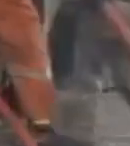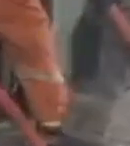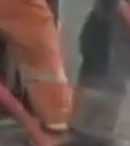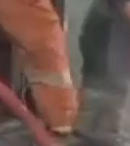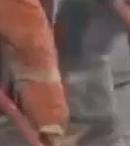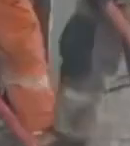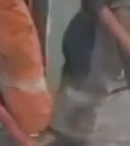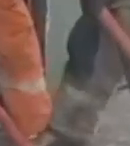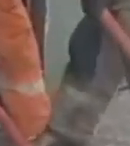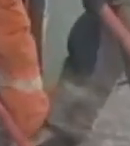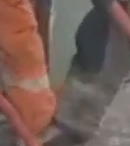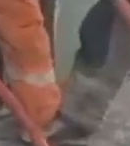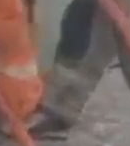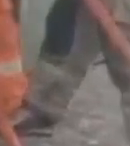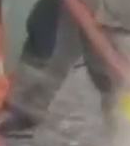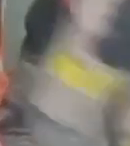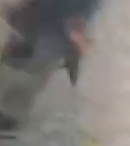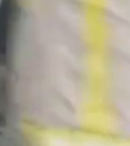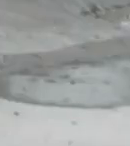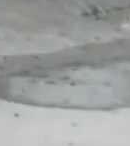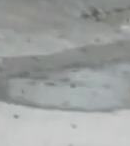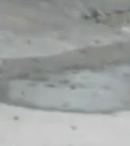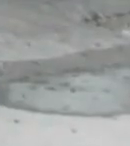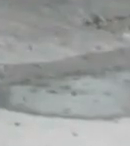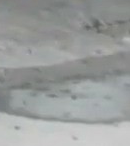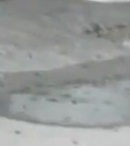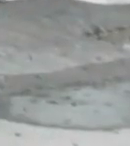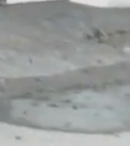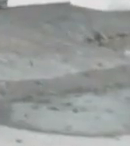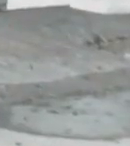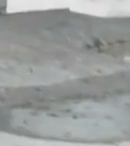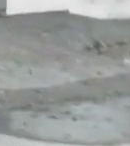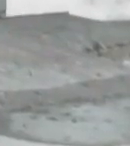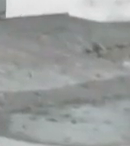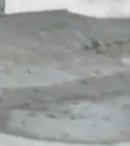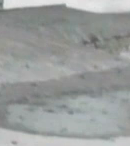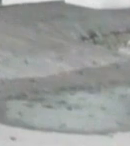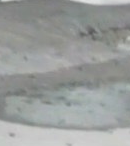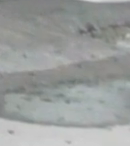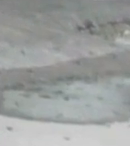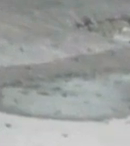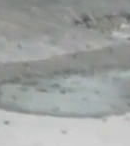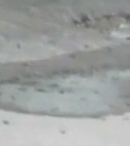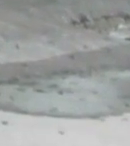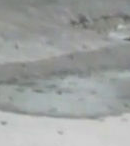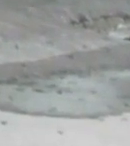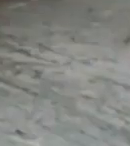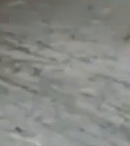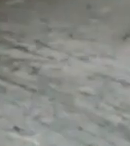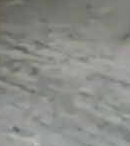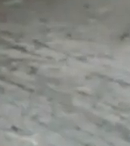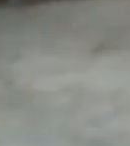unit pemadam kebakaran tiba di lokasi namun api baru bisa padam setelah 4 jam upaya pemadaman akibat